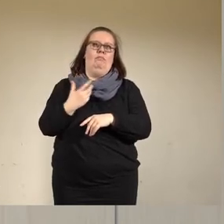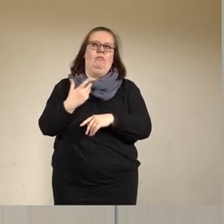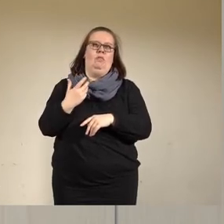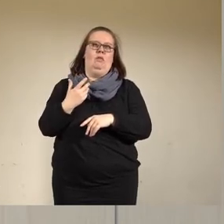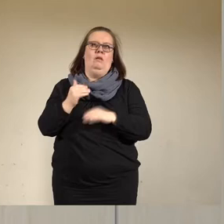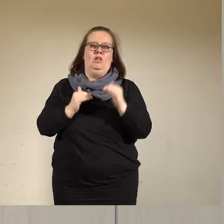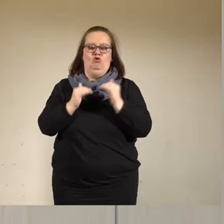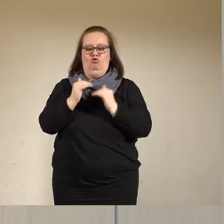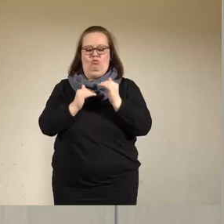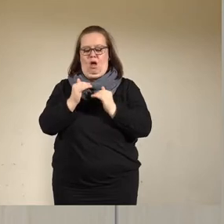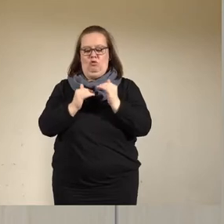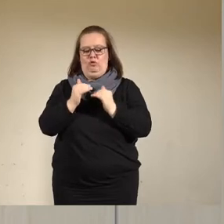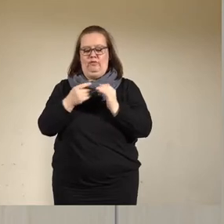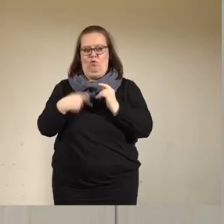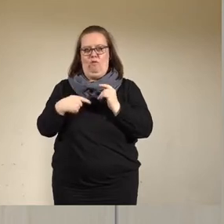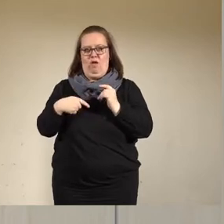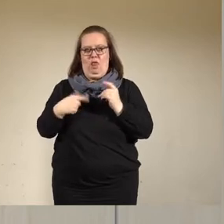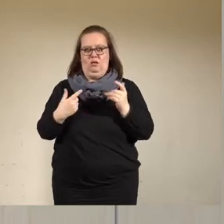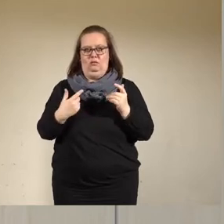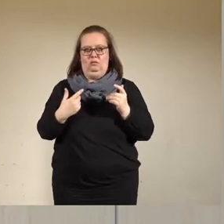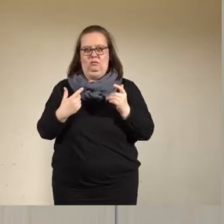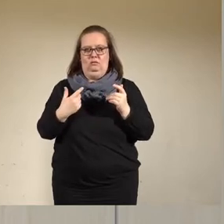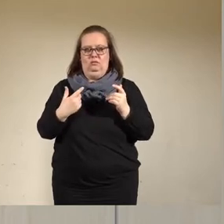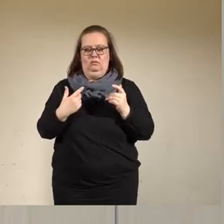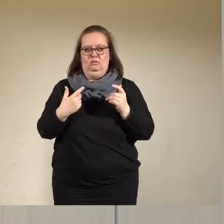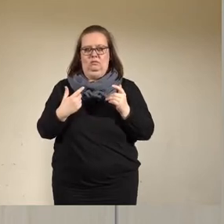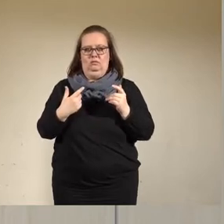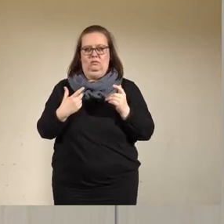nie fortzuschreiben in dem Haushaltsentwurf,